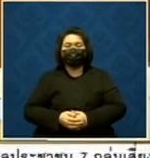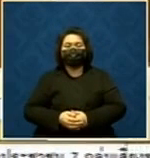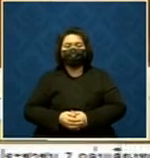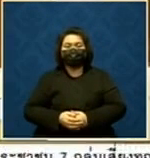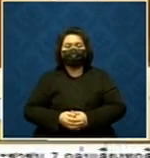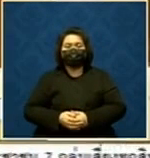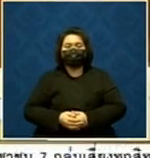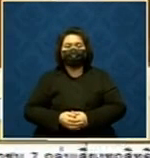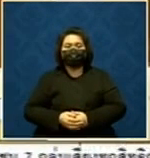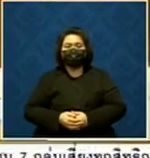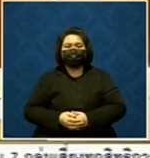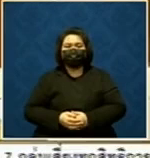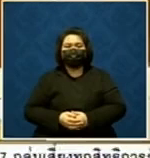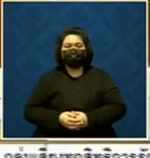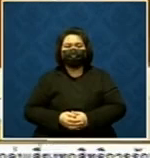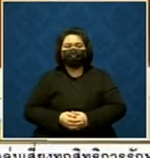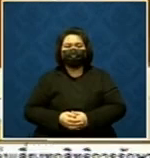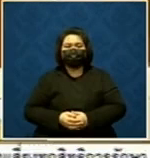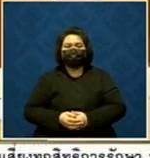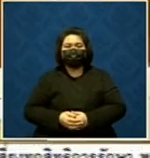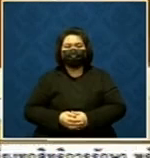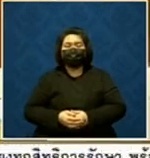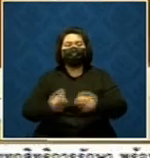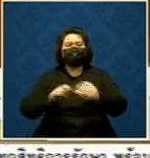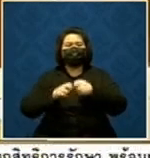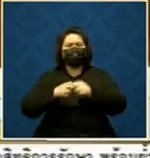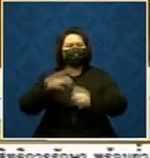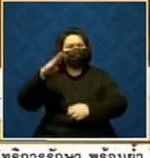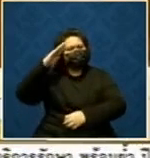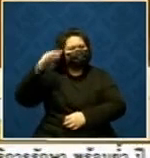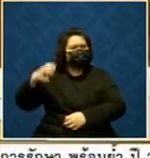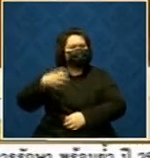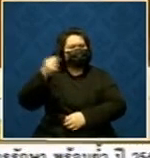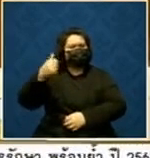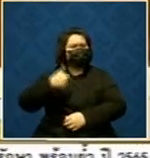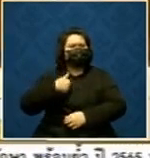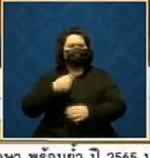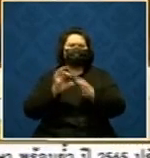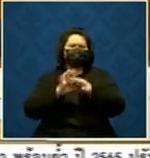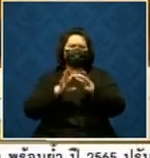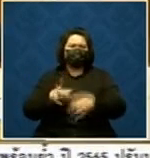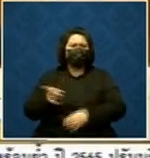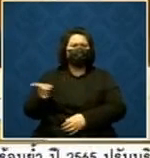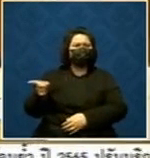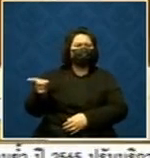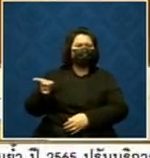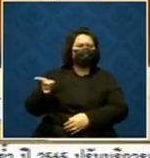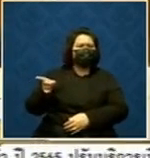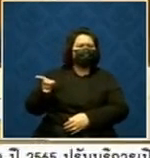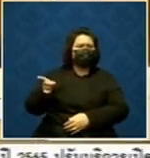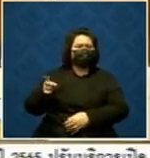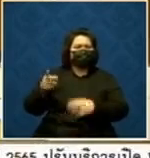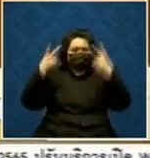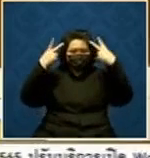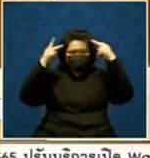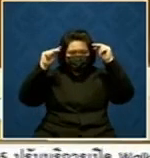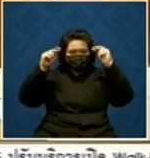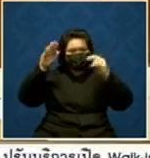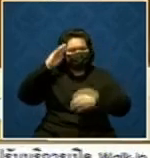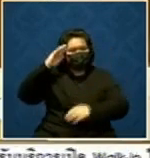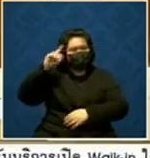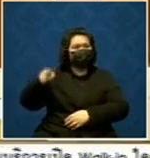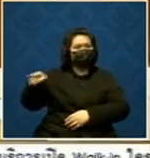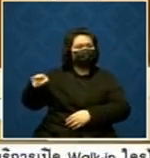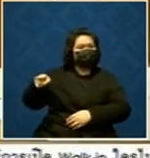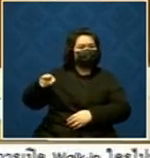ามว่าถ้าจะให้ลาออกออกไหมก็ปรากฏมีคนตอบว่าในนาทีนี้ไม่ออกนาย